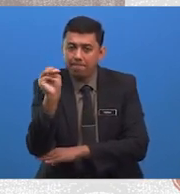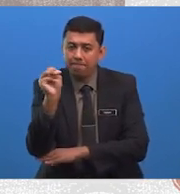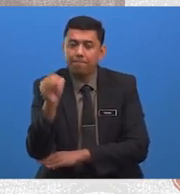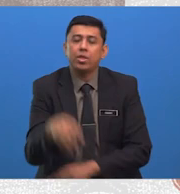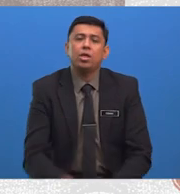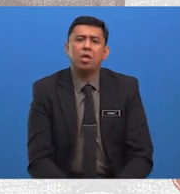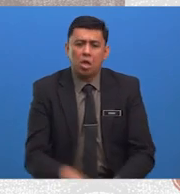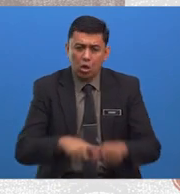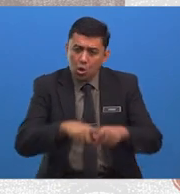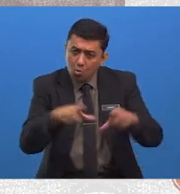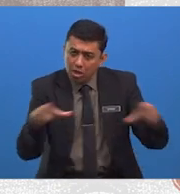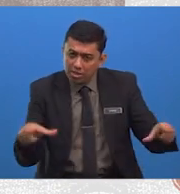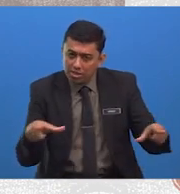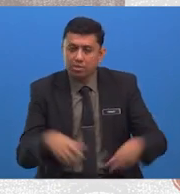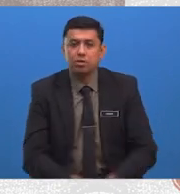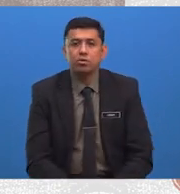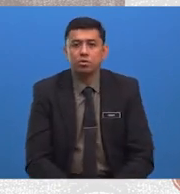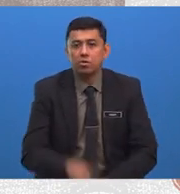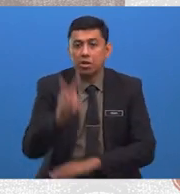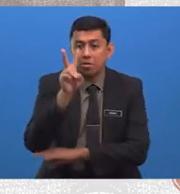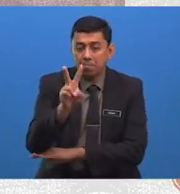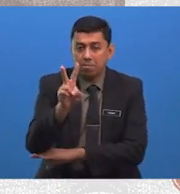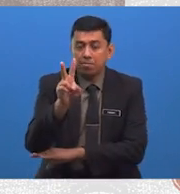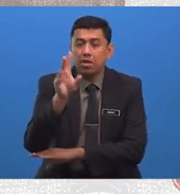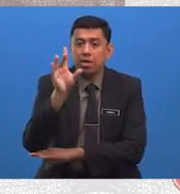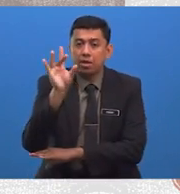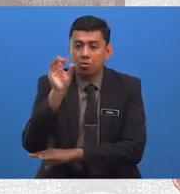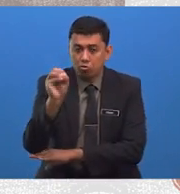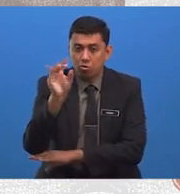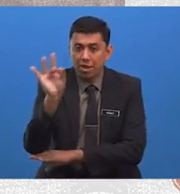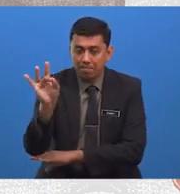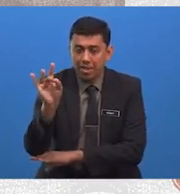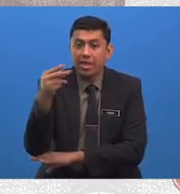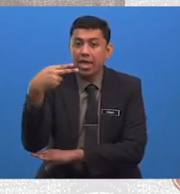mempunyai keluasan seluas 208 hektar